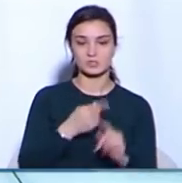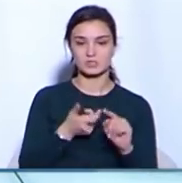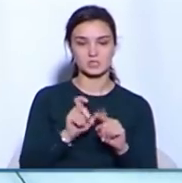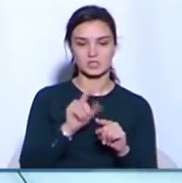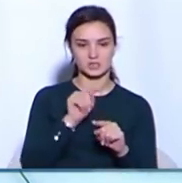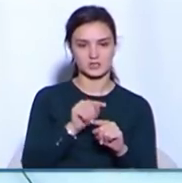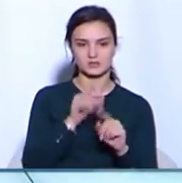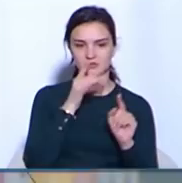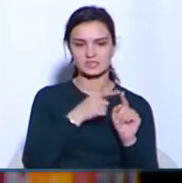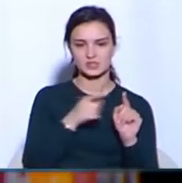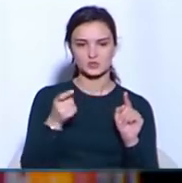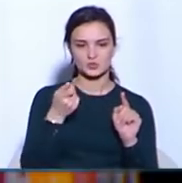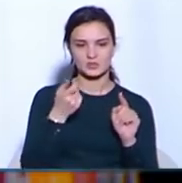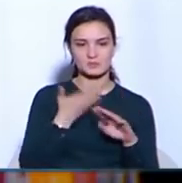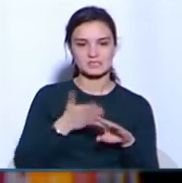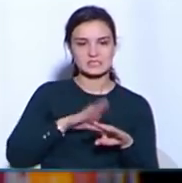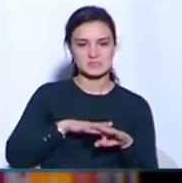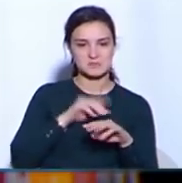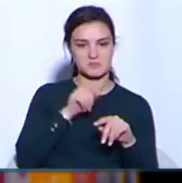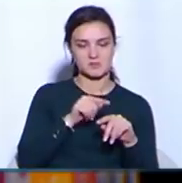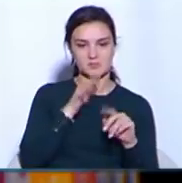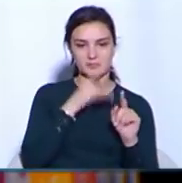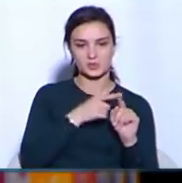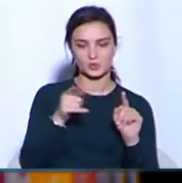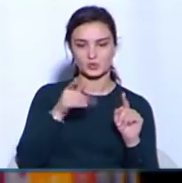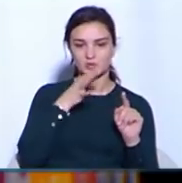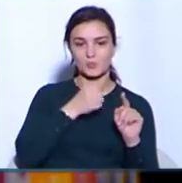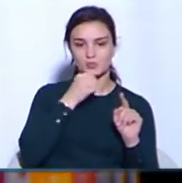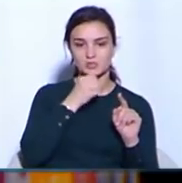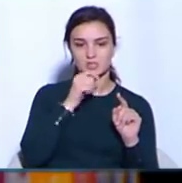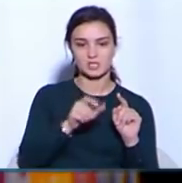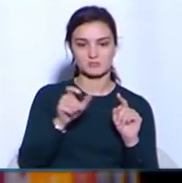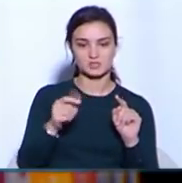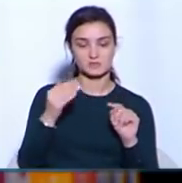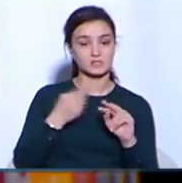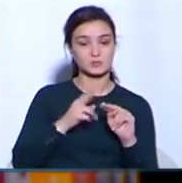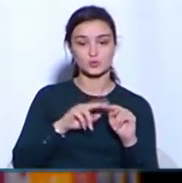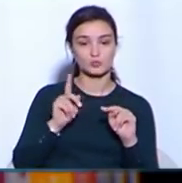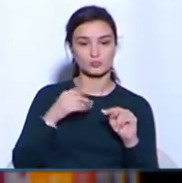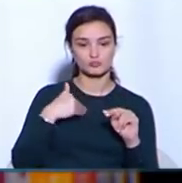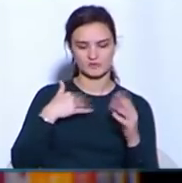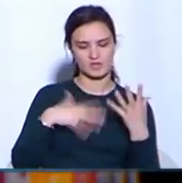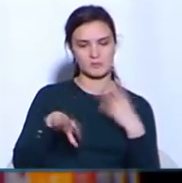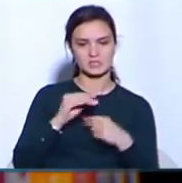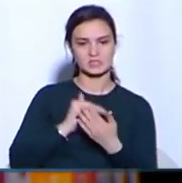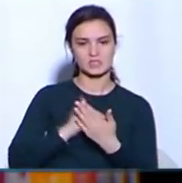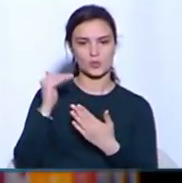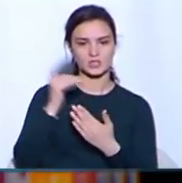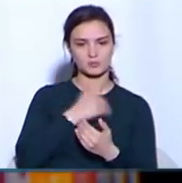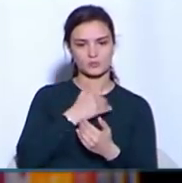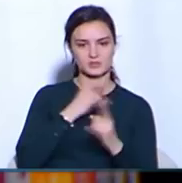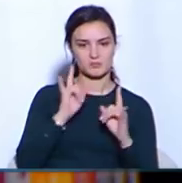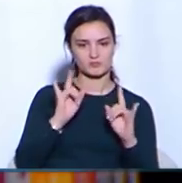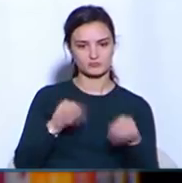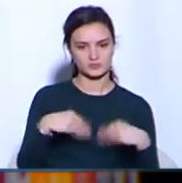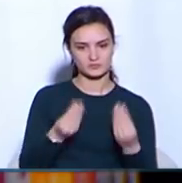ძალიან კრიტიკული პერიოდია ხოლმე მოზრდილებისთვისაც და ბავშვებისთვისაც, იმიტომ რომ ჩვენ ერთის მხრივ ყველაფერი საუკეთესო გვემეტება